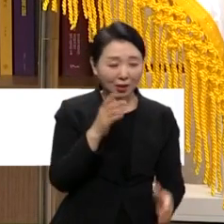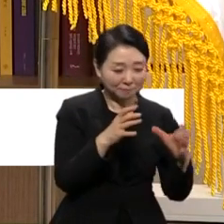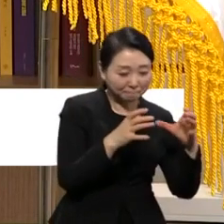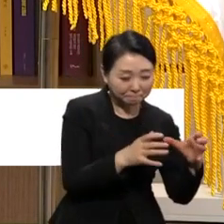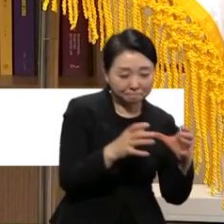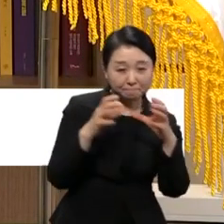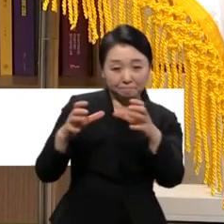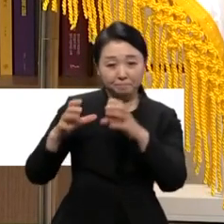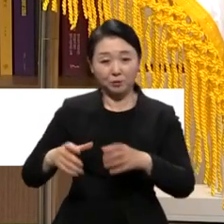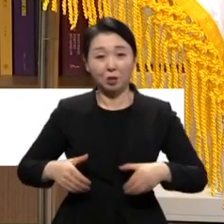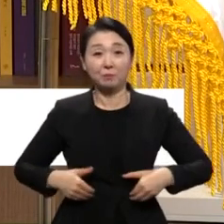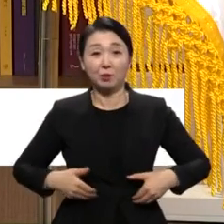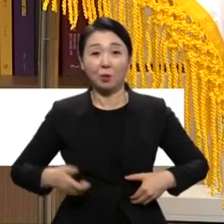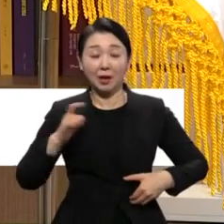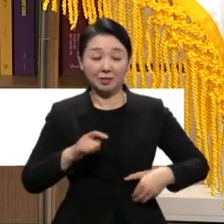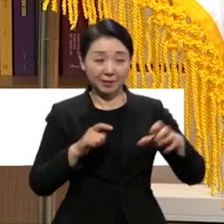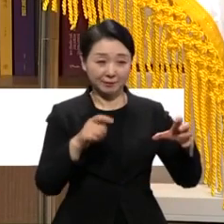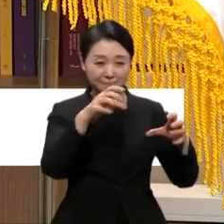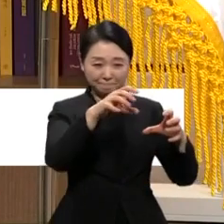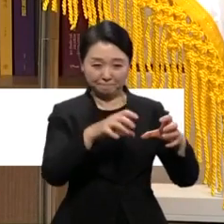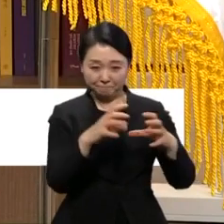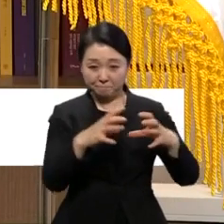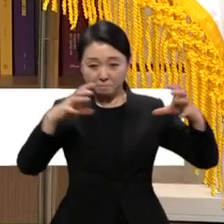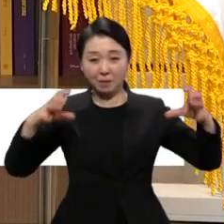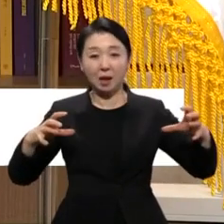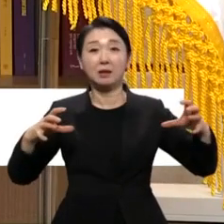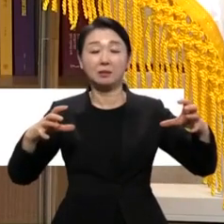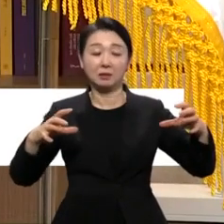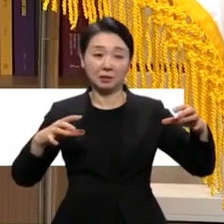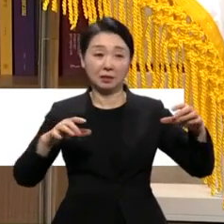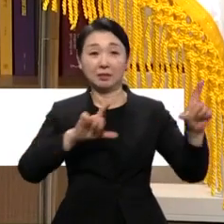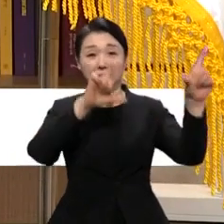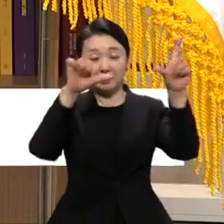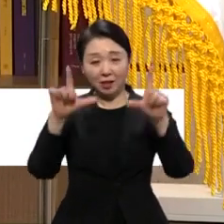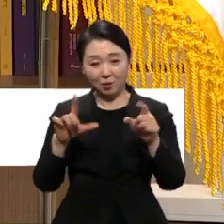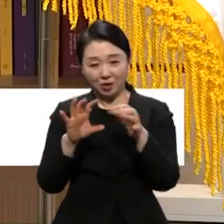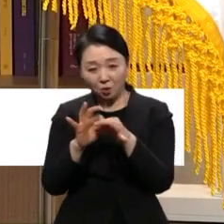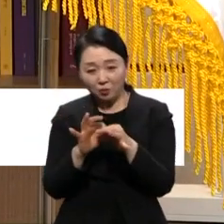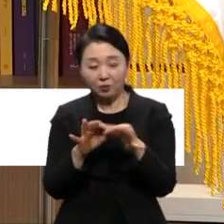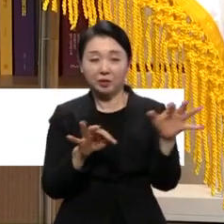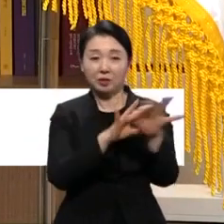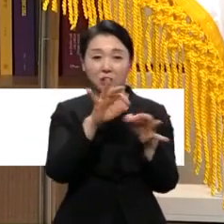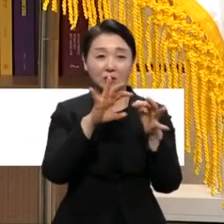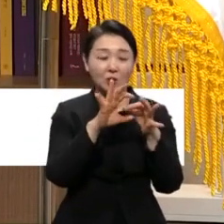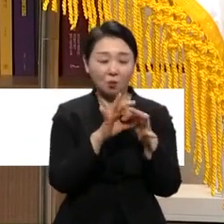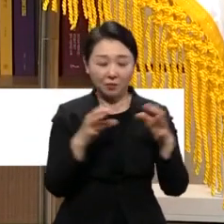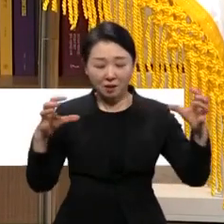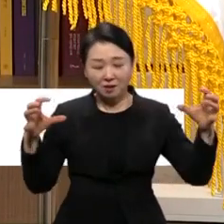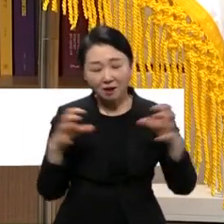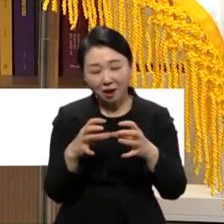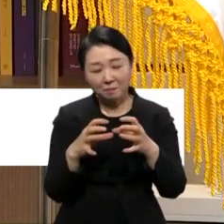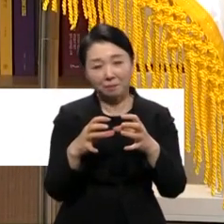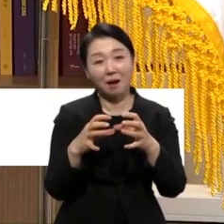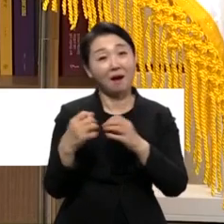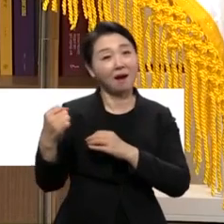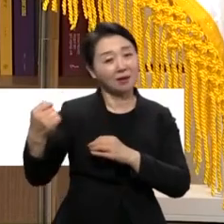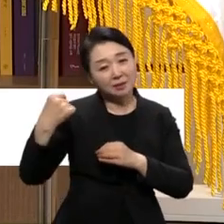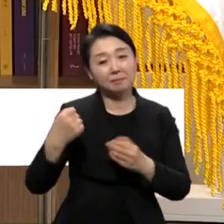구획도 필요하지만 넓은 단위의 생활권과 경제권을 결합을 해서 시너지를 극대화하는 것이 대단히